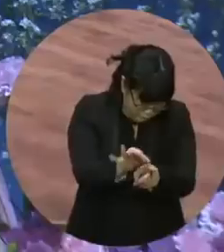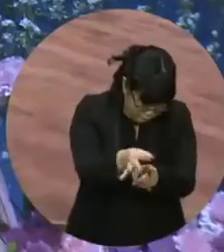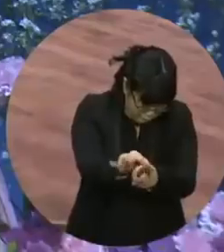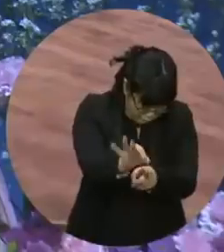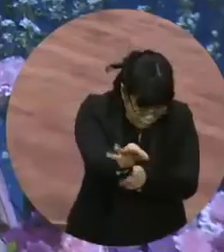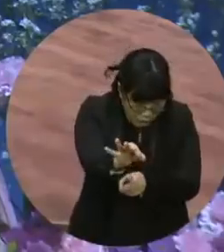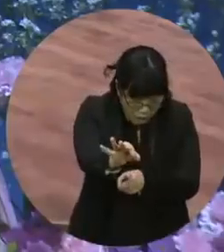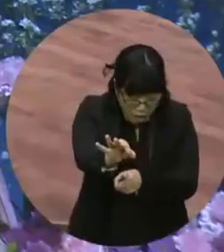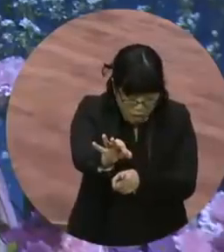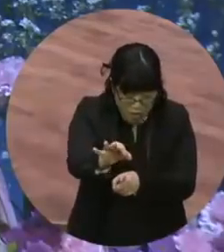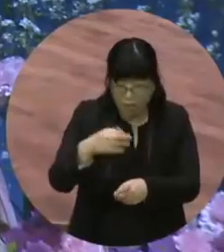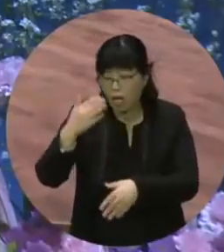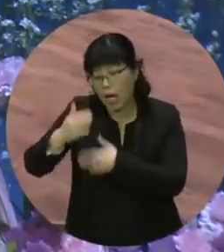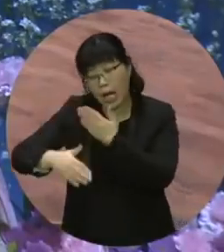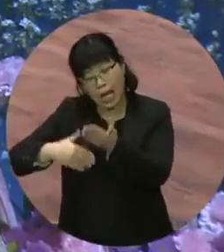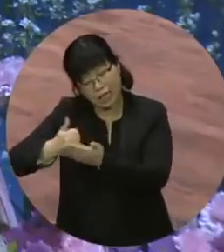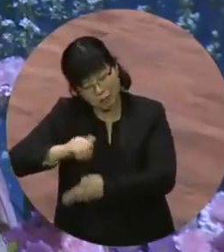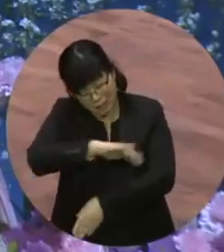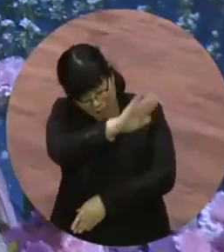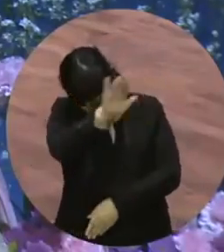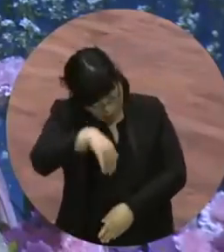다 듣고 있어요.